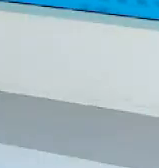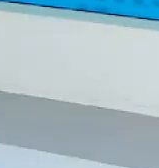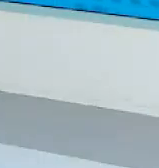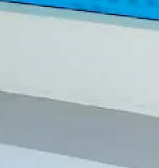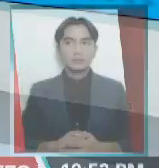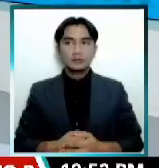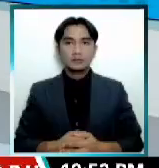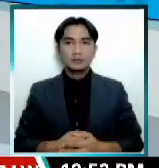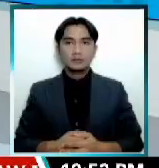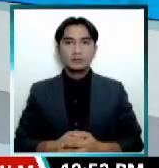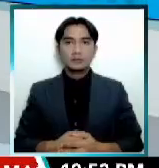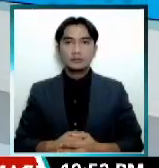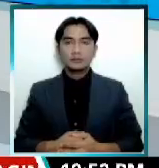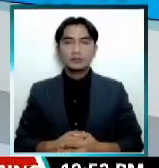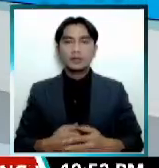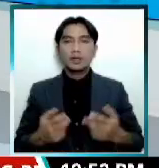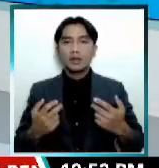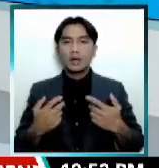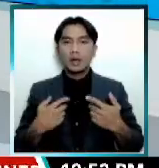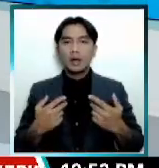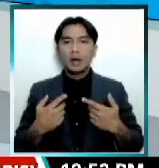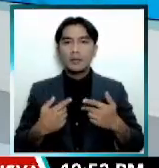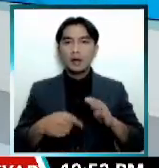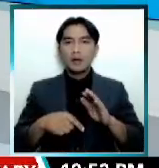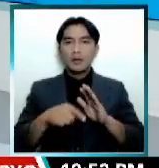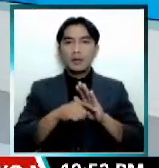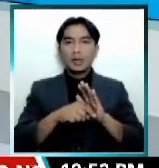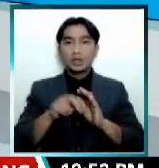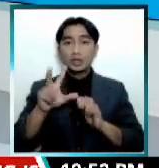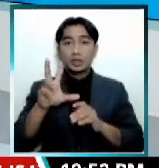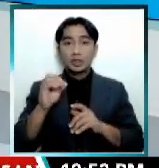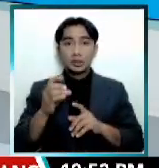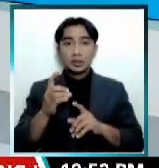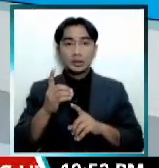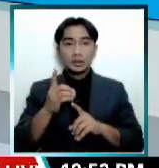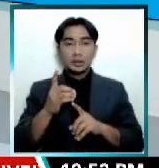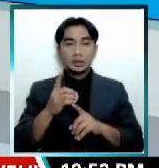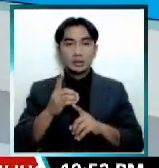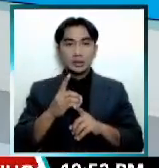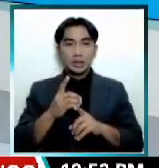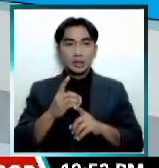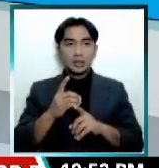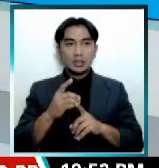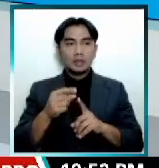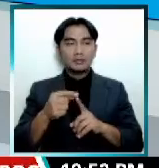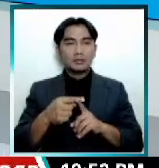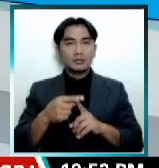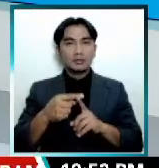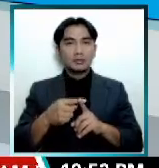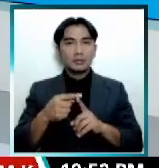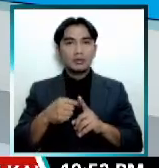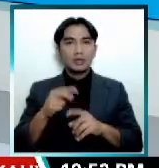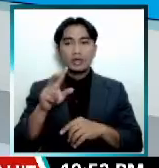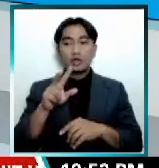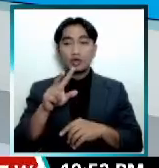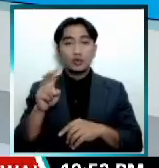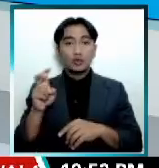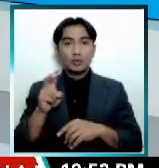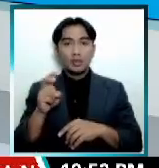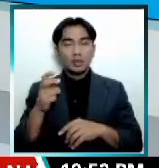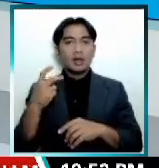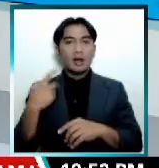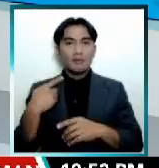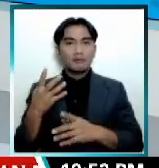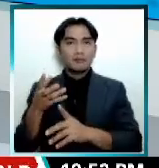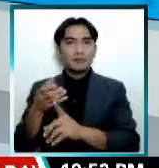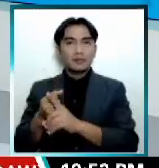Sa kabila ng minus 30 degrees Celsius na temperatura, aabot sa 200 ang naitalang sunog sa isang